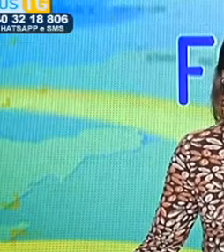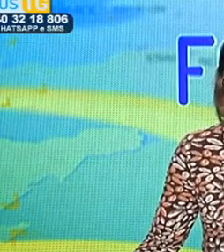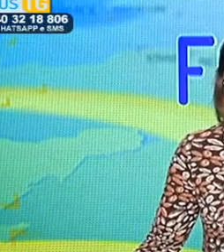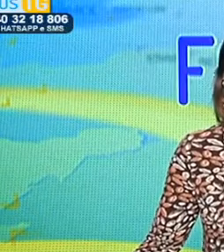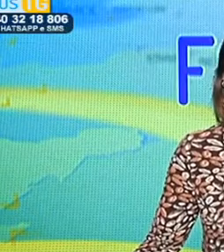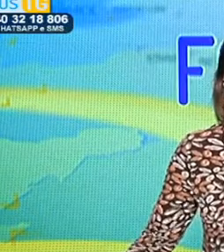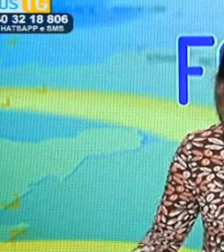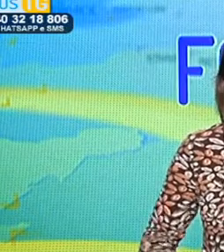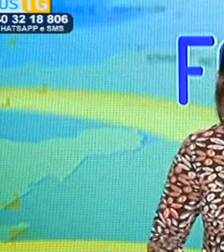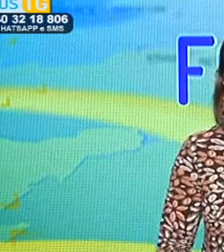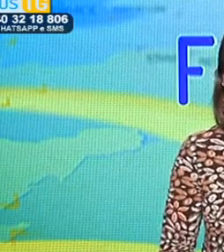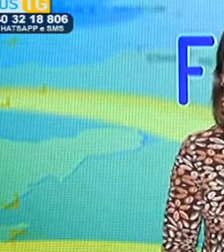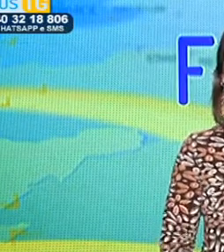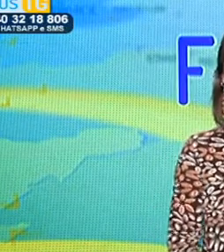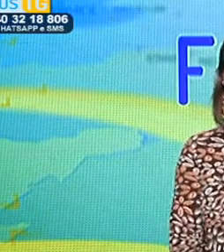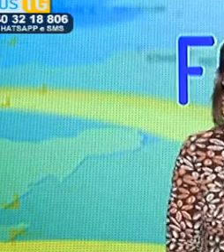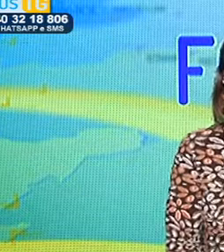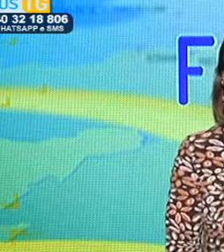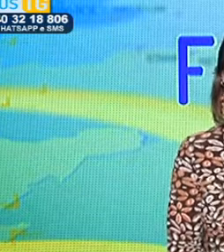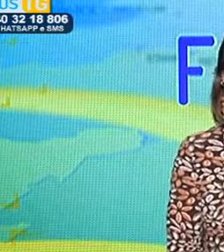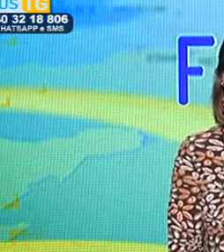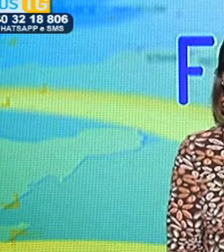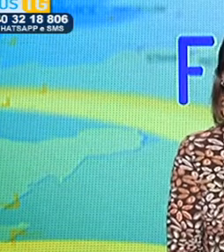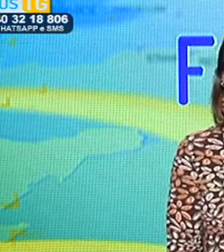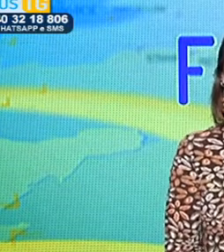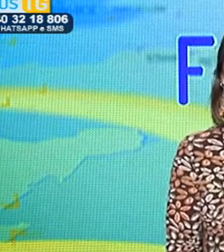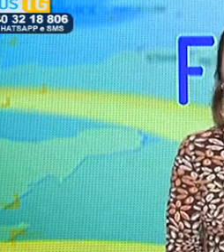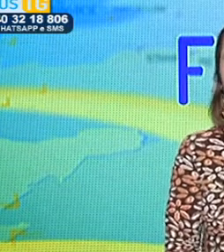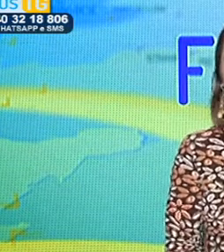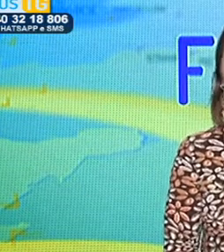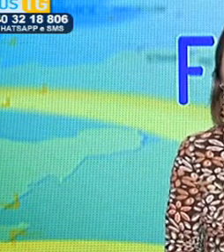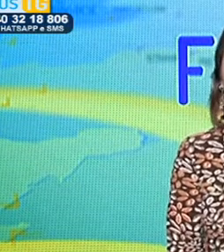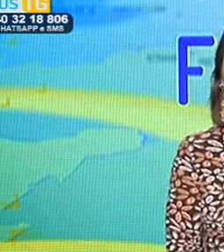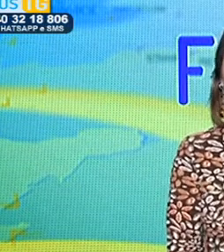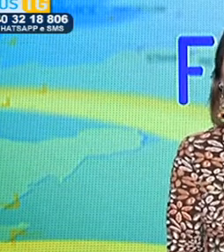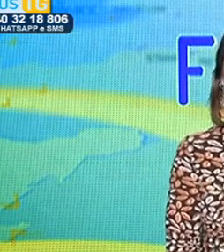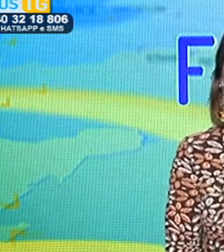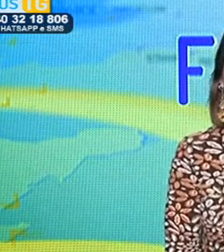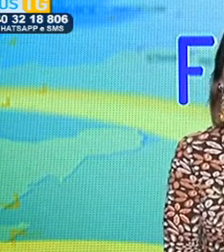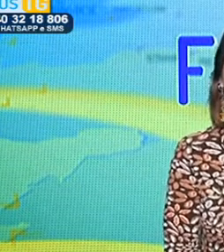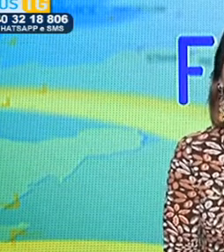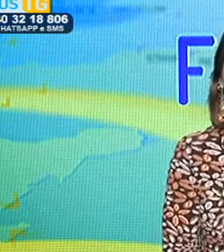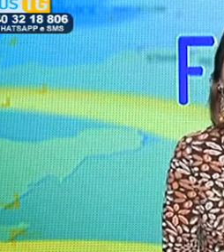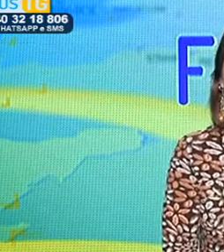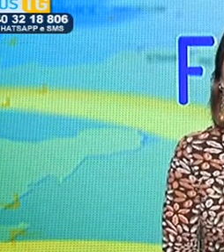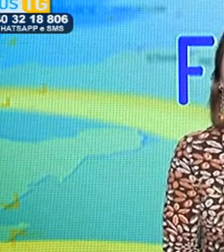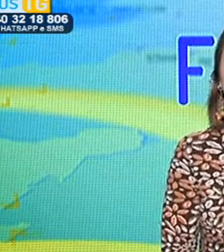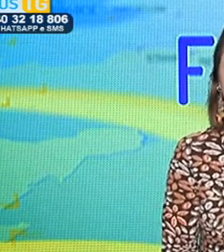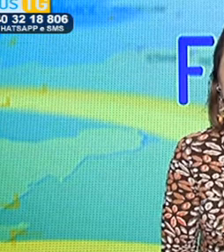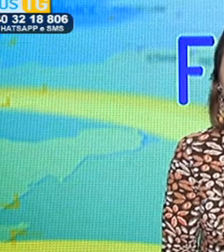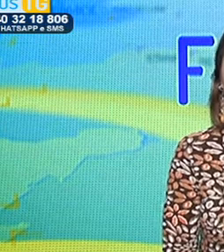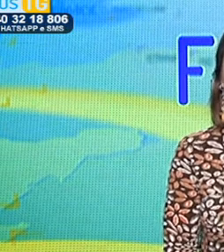Focus TG, una buona giornata a tutti voi telespettatori, ben ritrovati nei nostri studi. In primo piano la questione vaccini, soprattutto